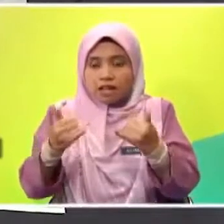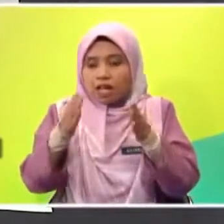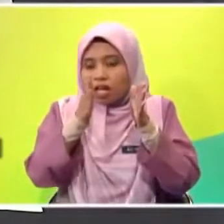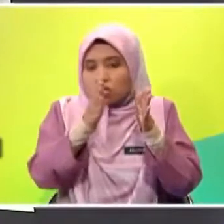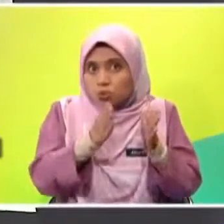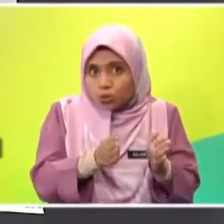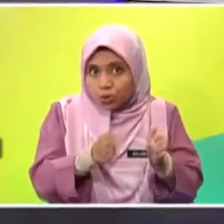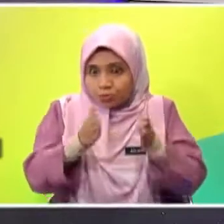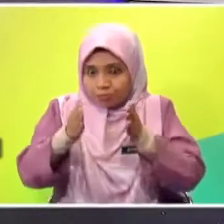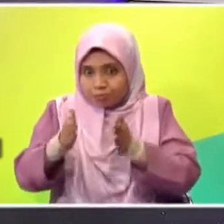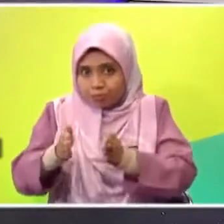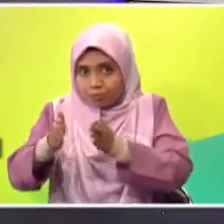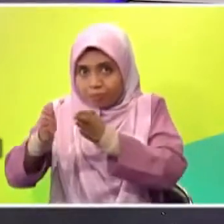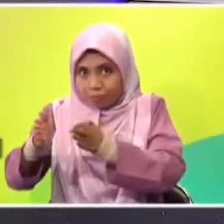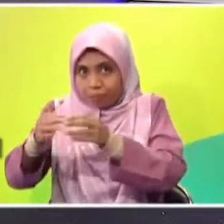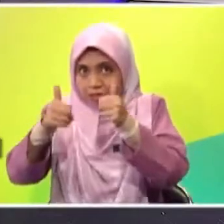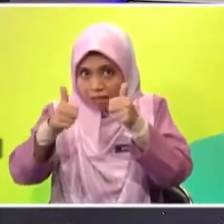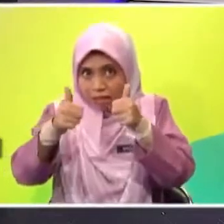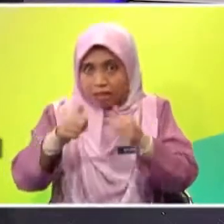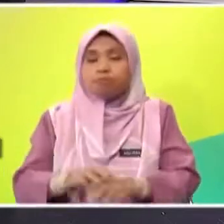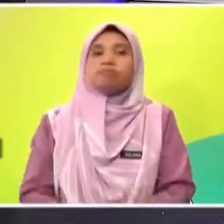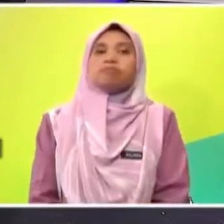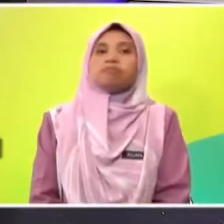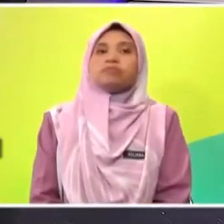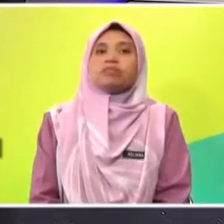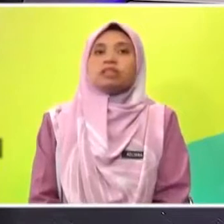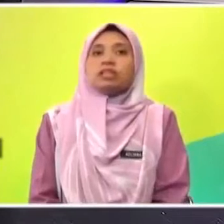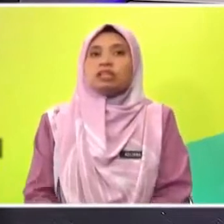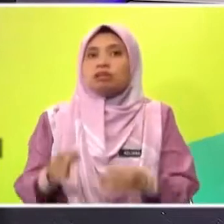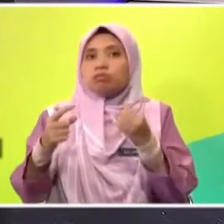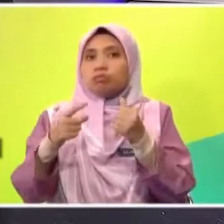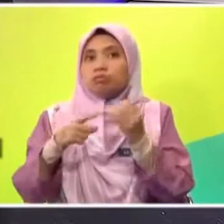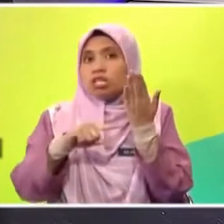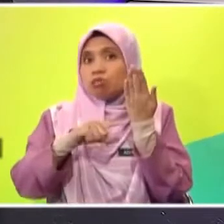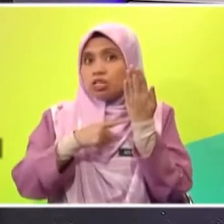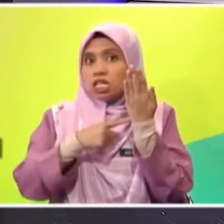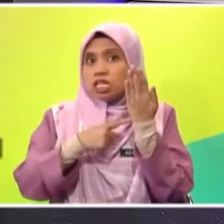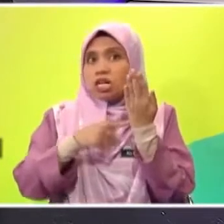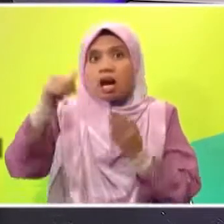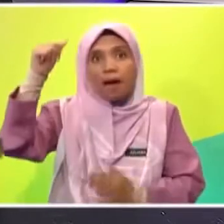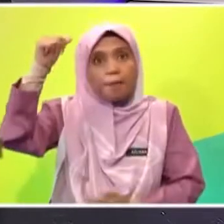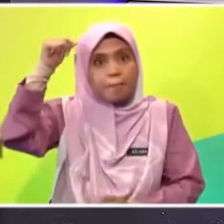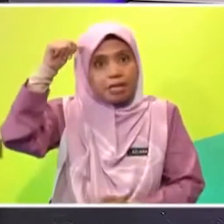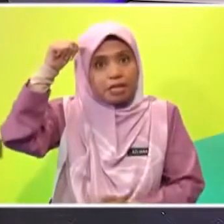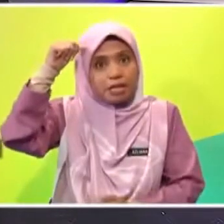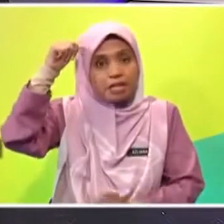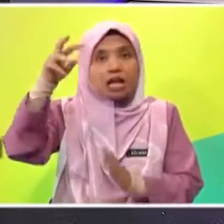cabut number ini Amin menyengat tahi Oke